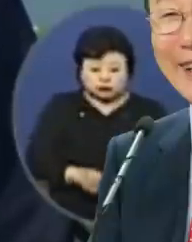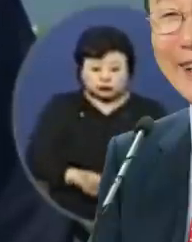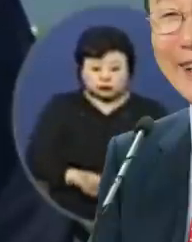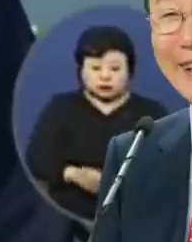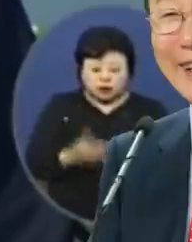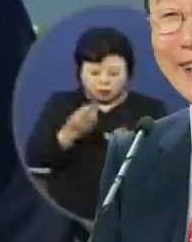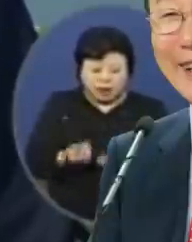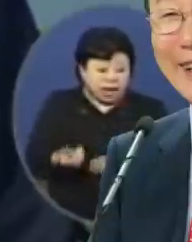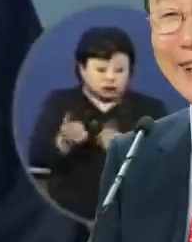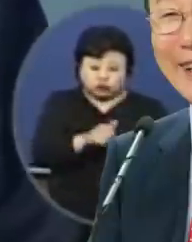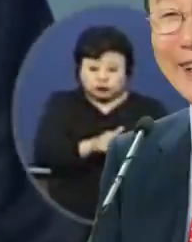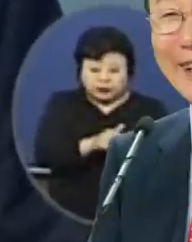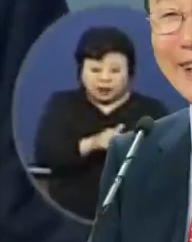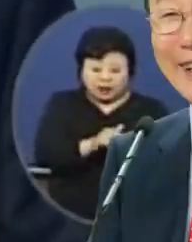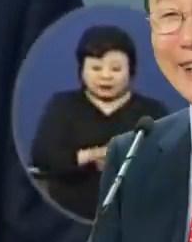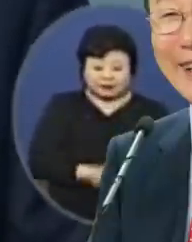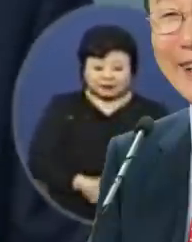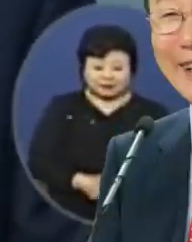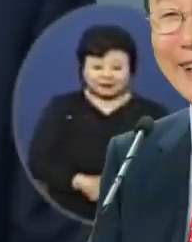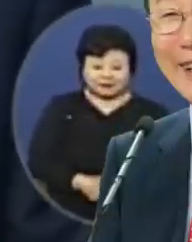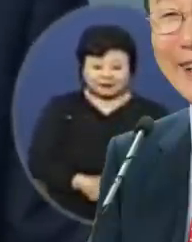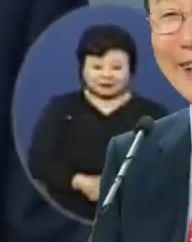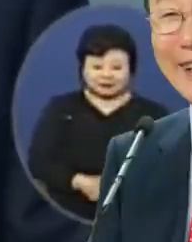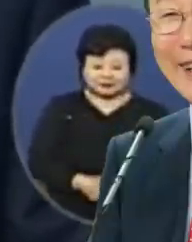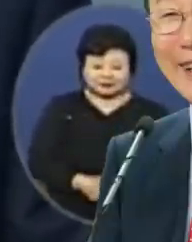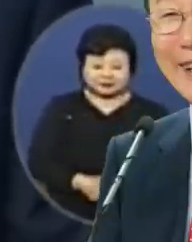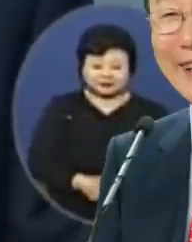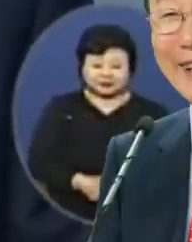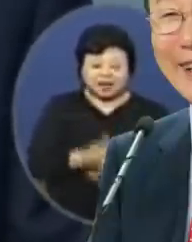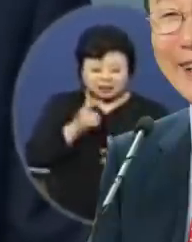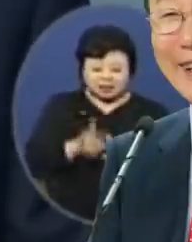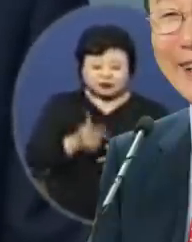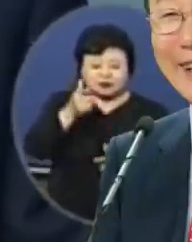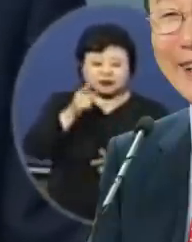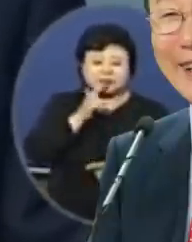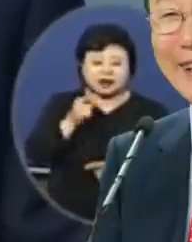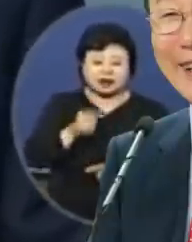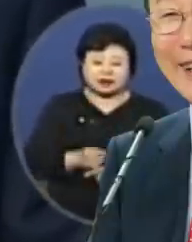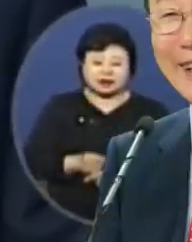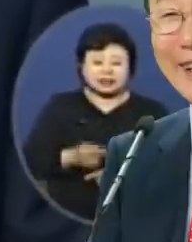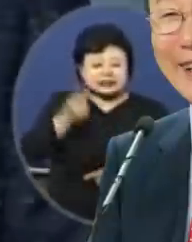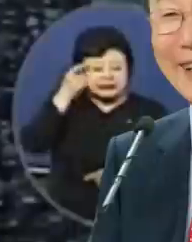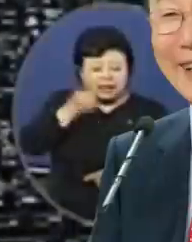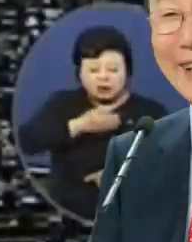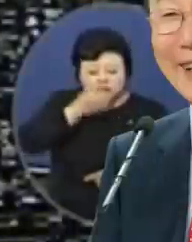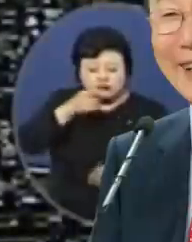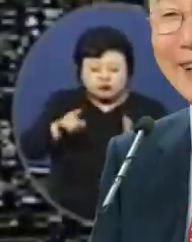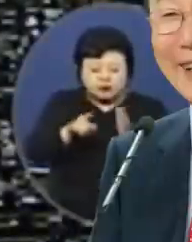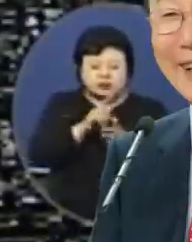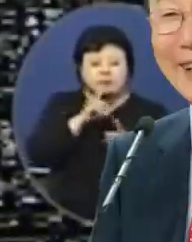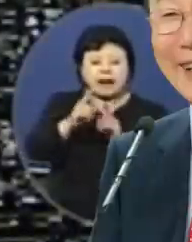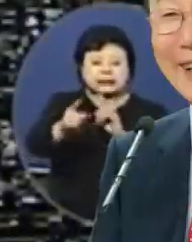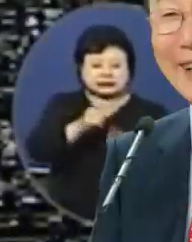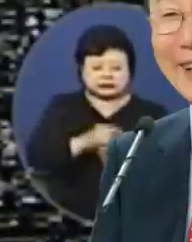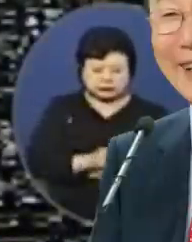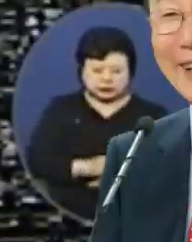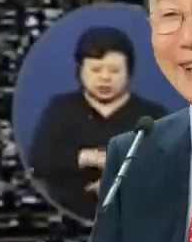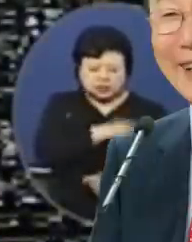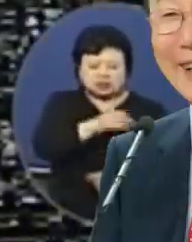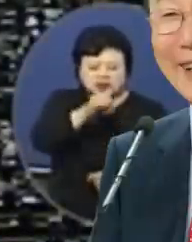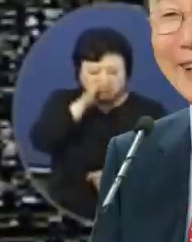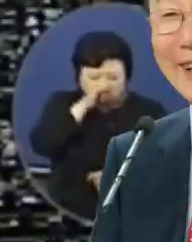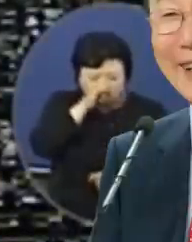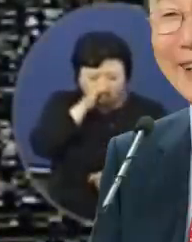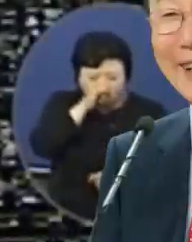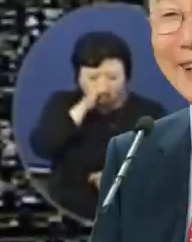무화과나무가 말랐습니다. 그러니까 예수님께서는 당신의 생각과 꿈과 믿음과 말씀이 얼마나 능력이 있는